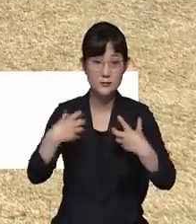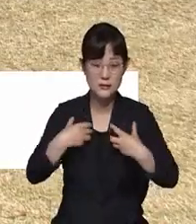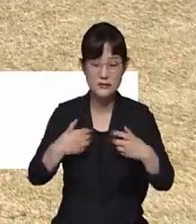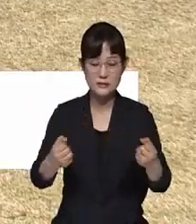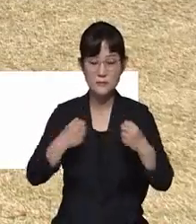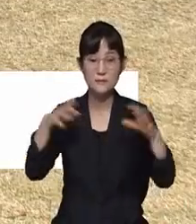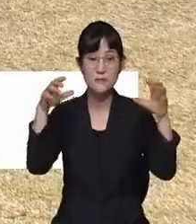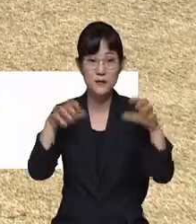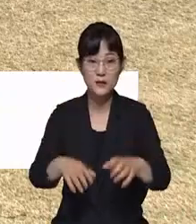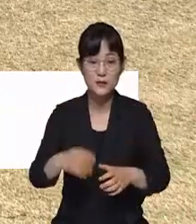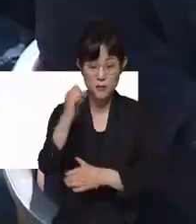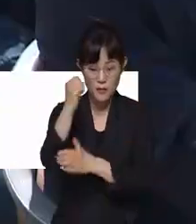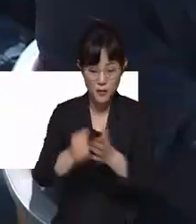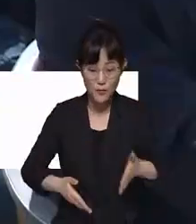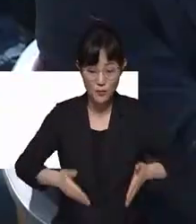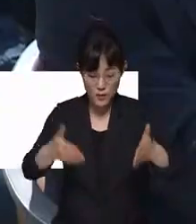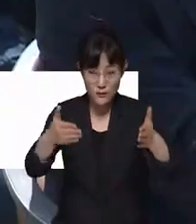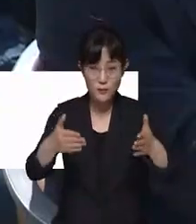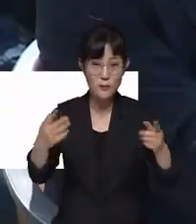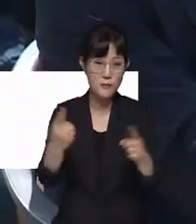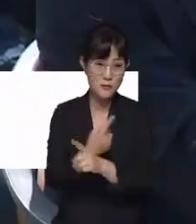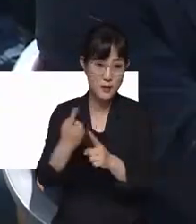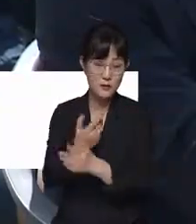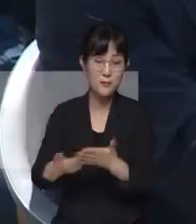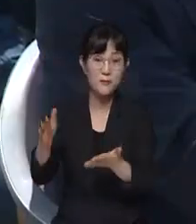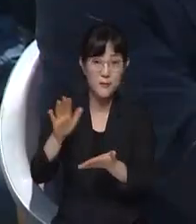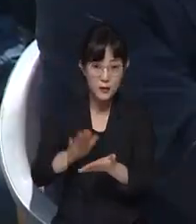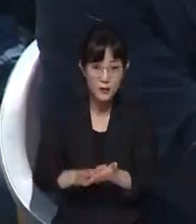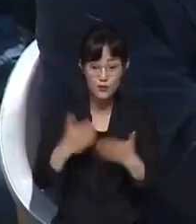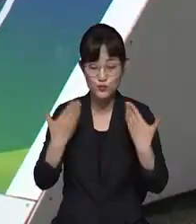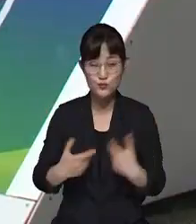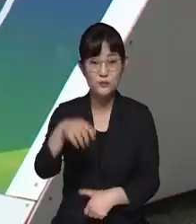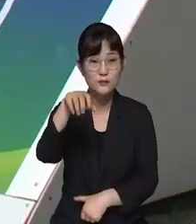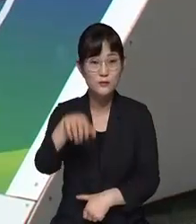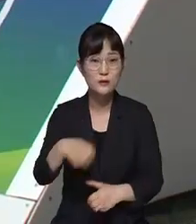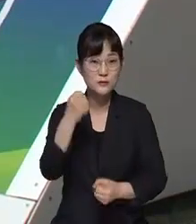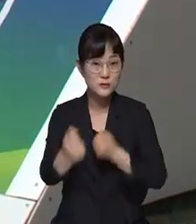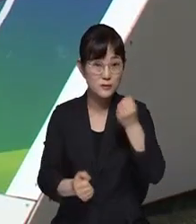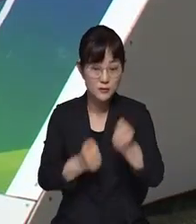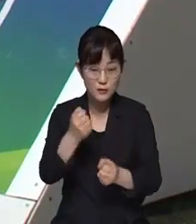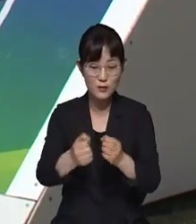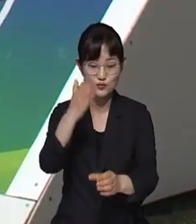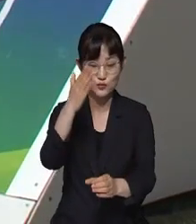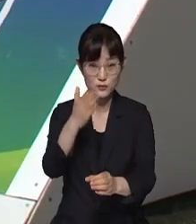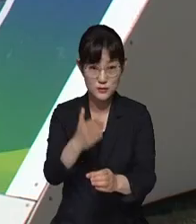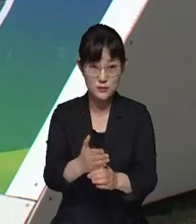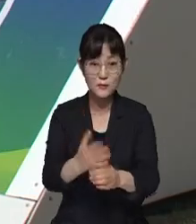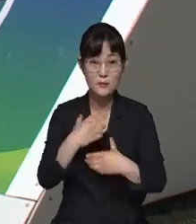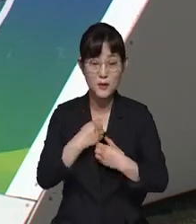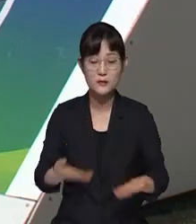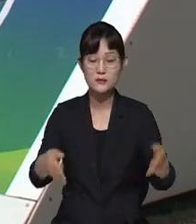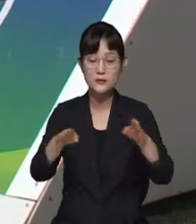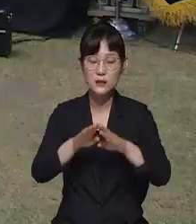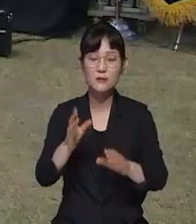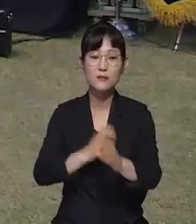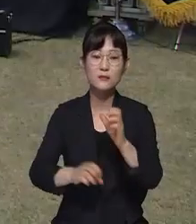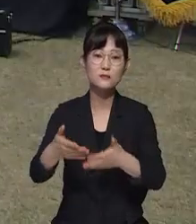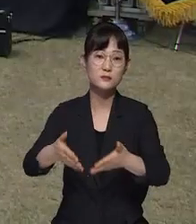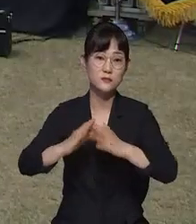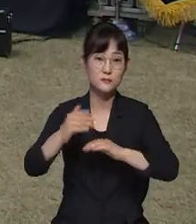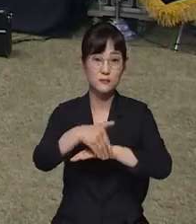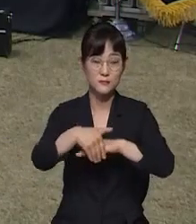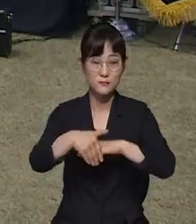통해 노후 노면과 난간 등을 신속히 정비하고 휴게시설과 자전거 거점센터 등 편의시설을 확충해 나갈